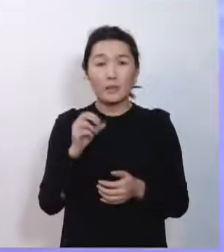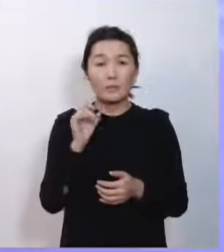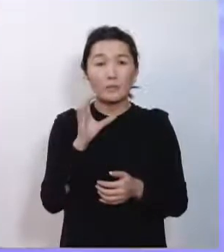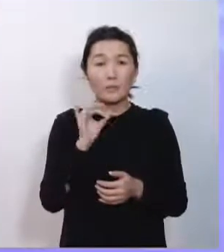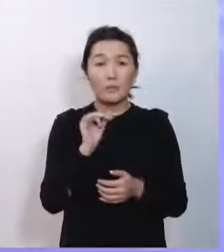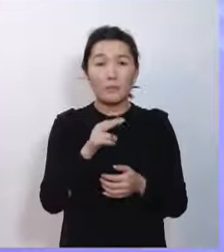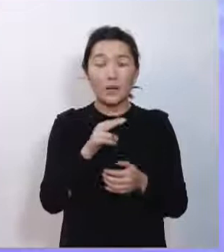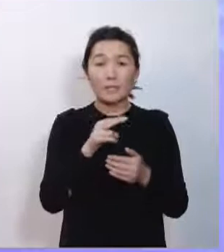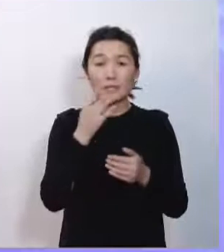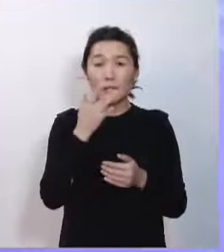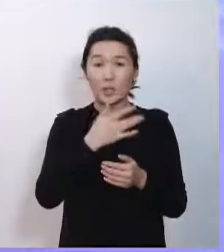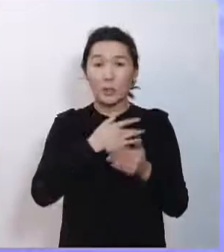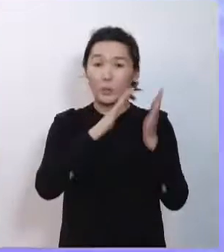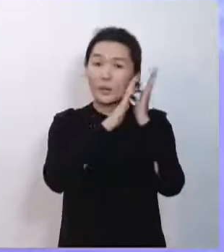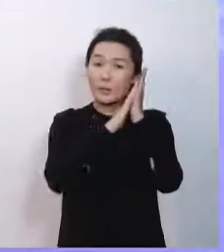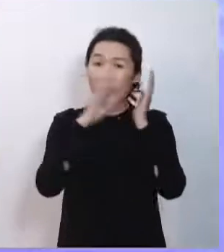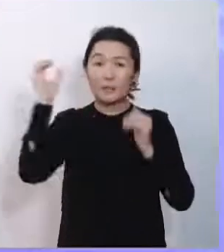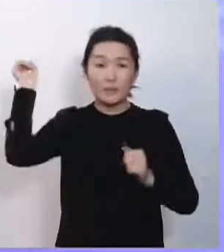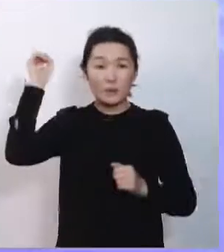Барсик любит спать на солнышке.